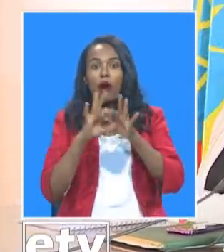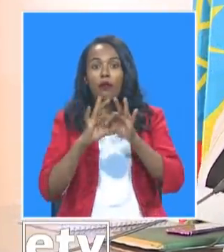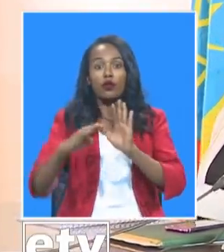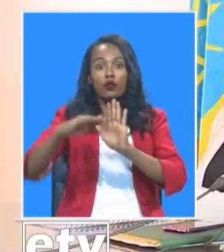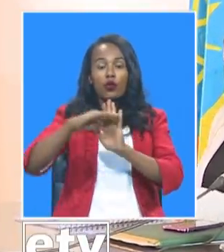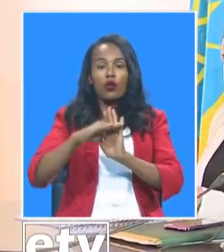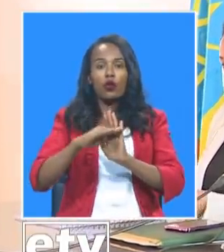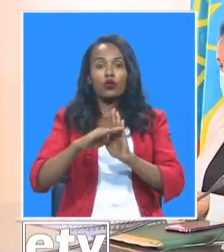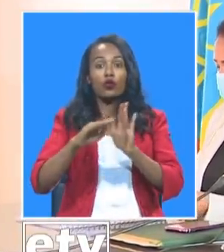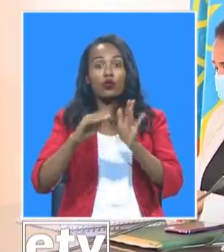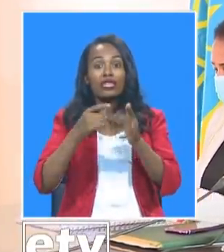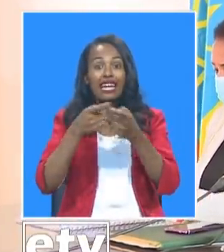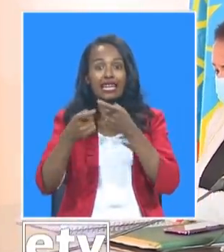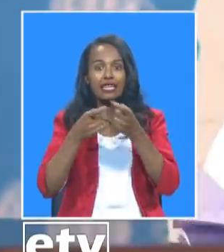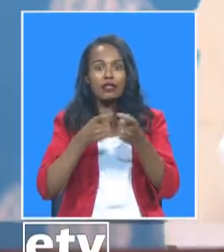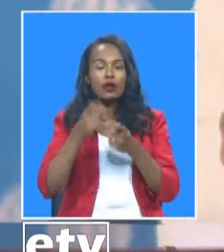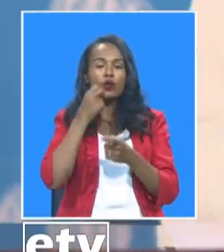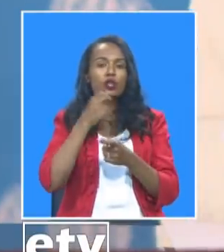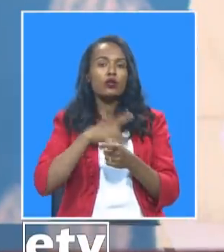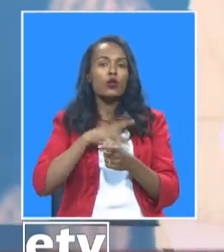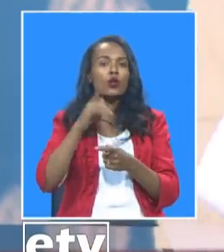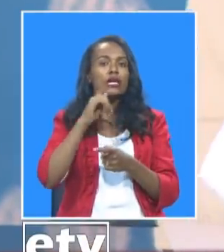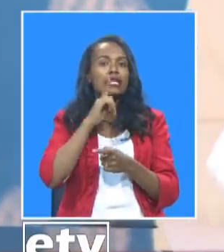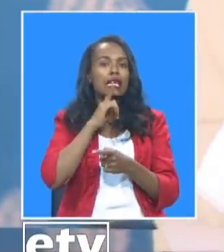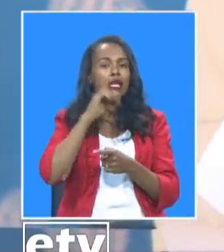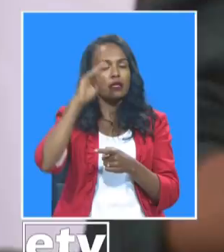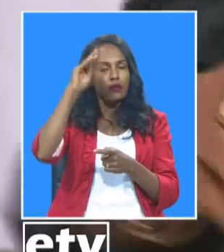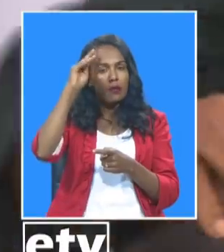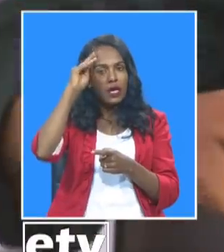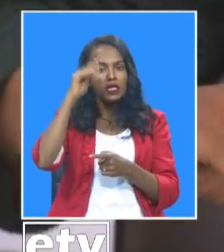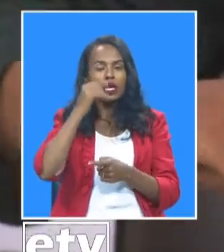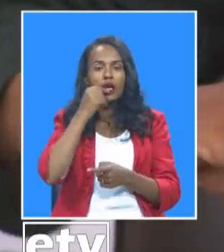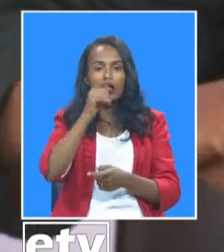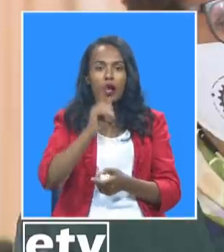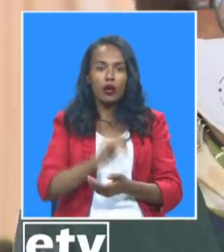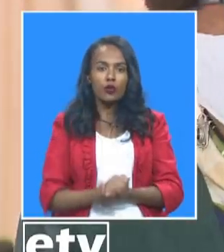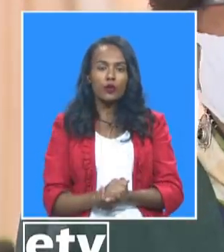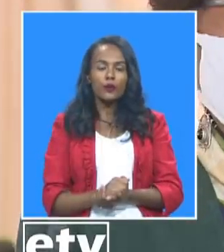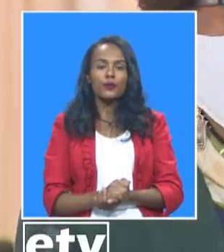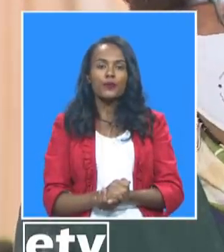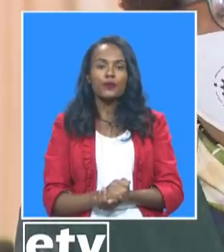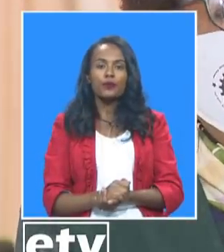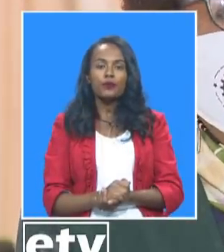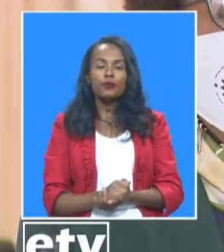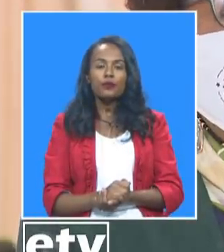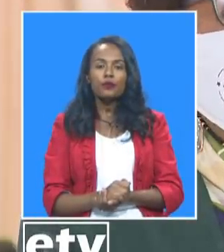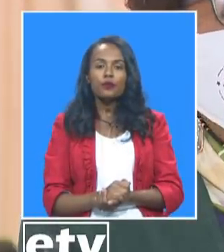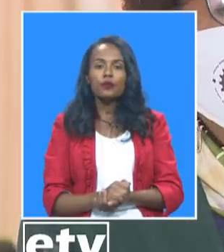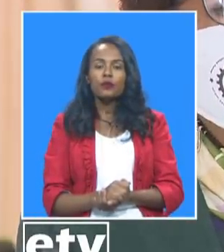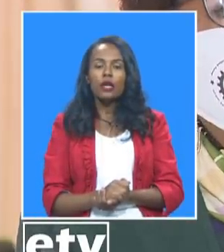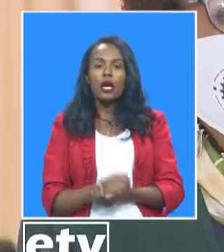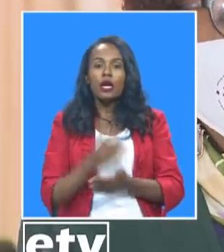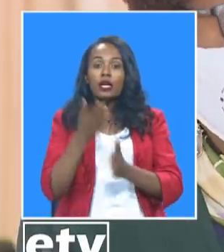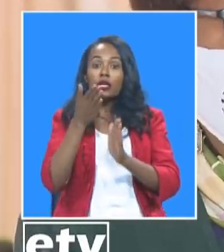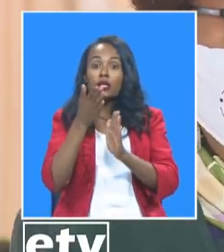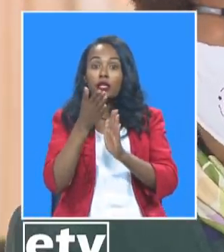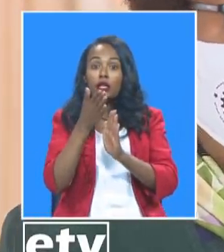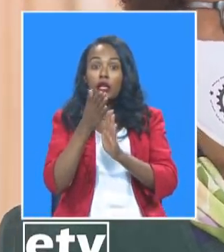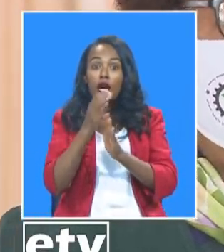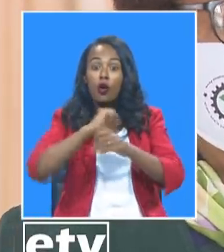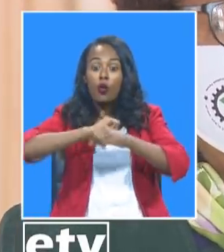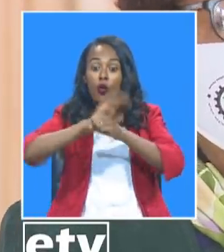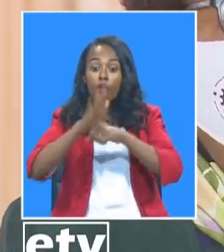የወከሉት የፕሮጀክት ዳይሬክተር ወይዘሮ ነጻነት መንግስት የተናገሩት። ኮቪድን በኋላ ሊከሰቱ የሚችሉ